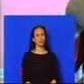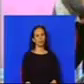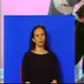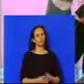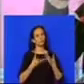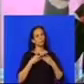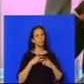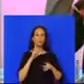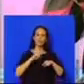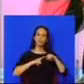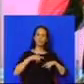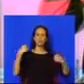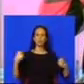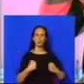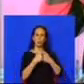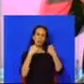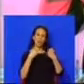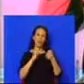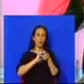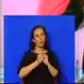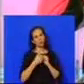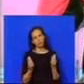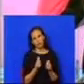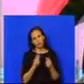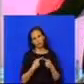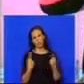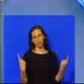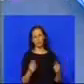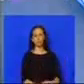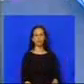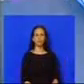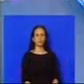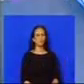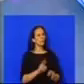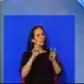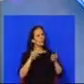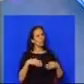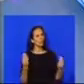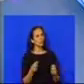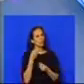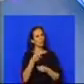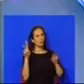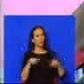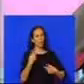דרך תאונות או כל דבר אחר. יש דברים שאת לא יכולה לעשות כמו ילדים אחרים?